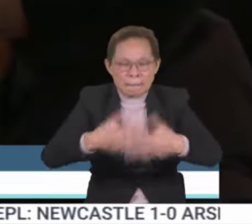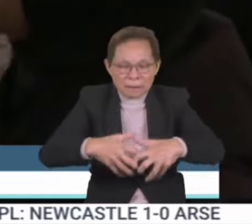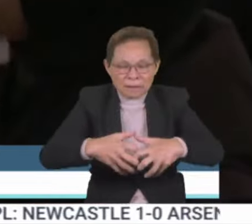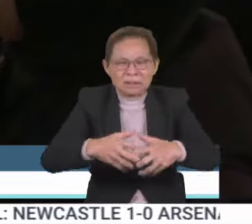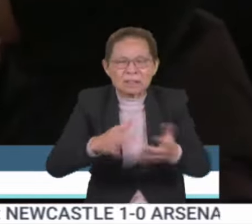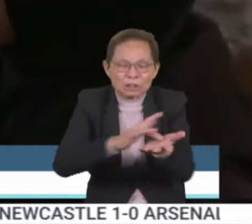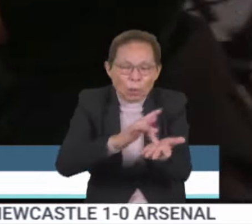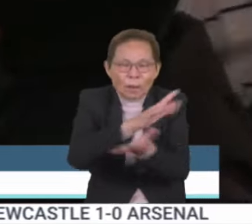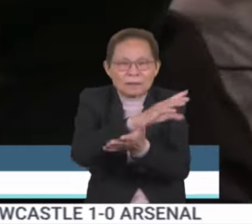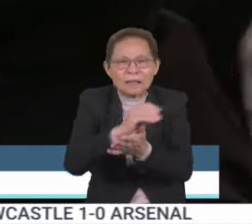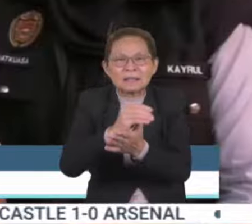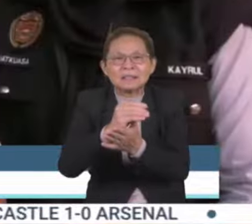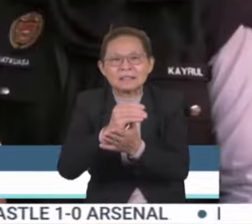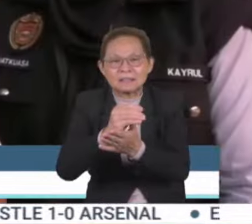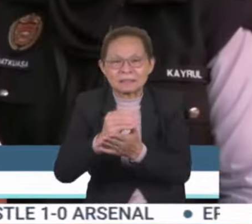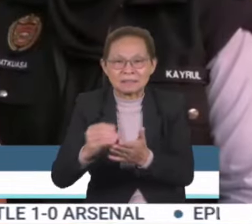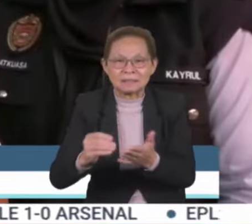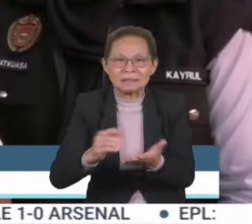serta